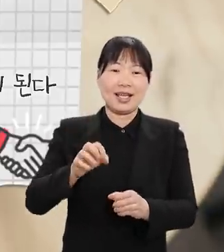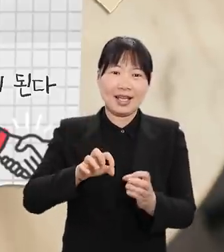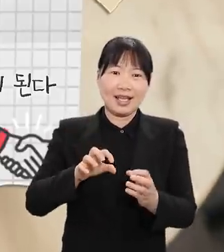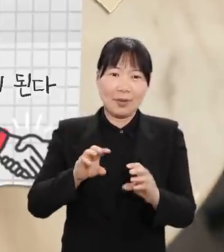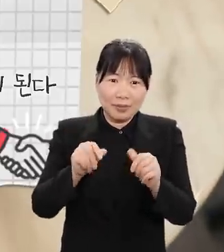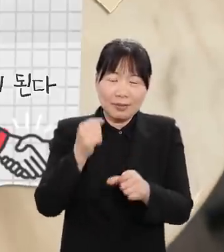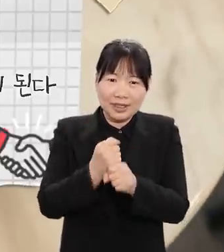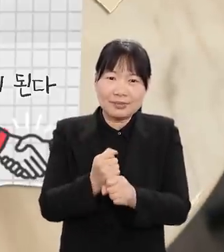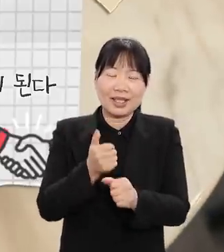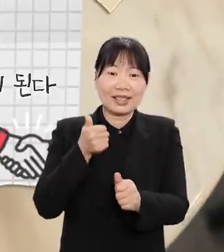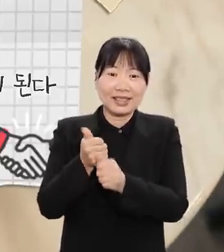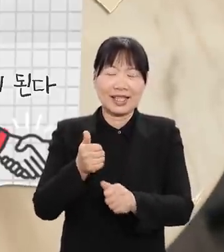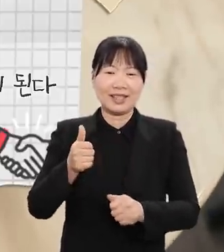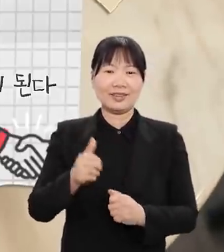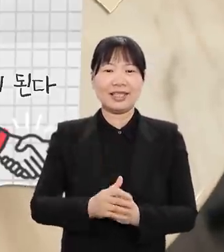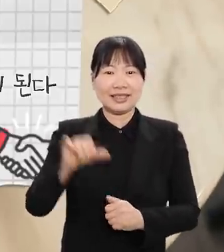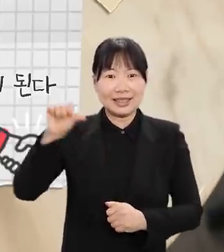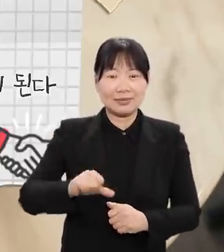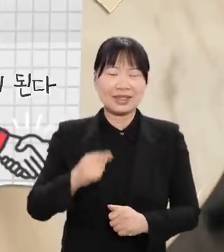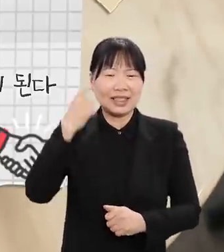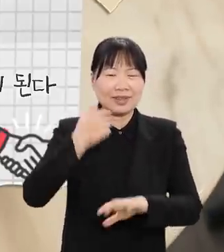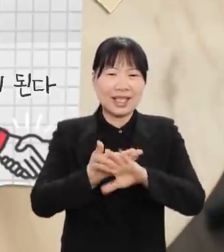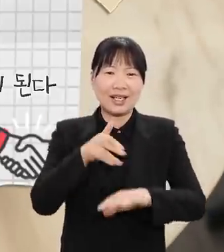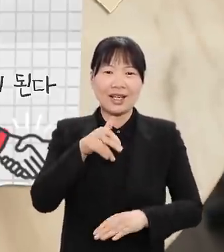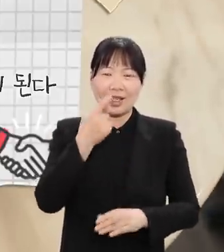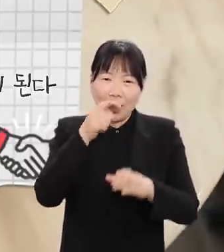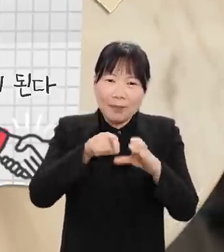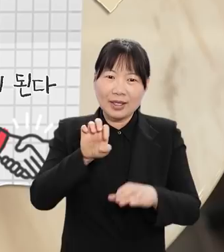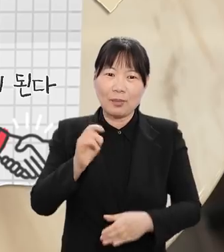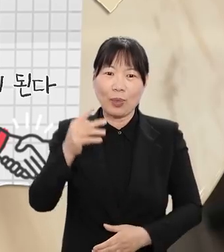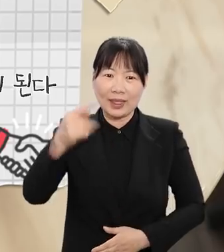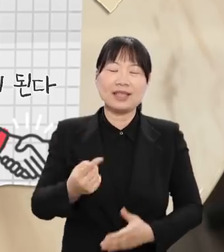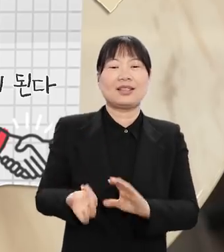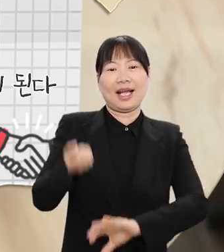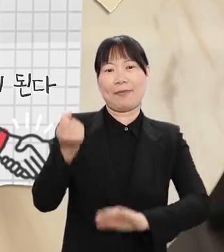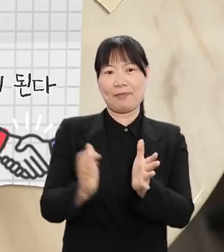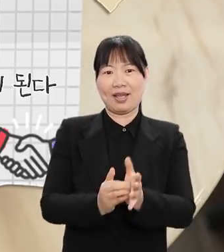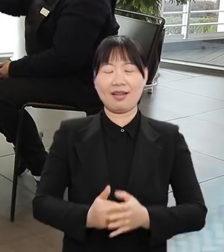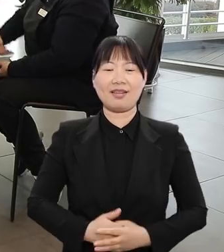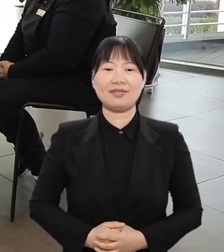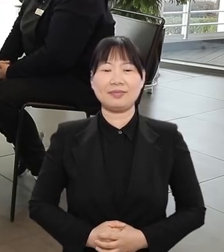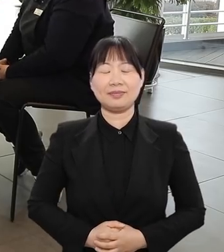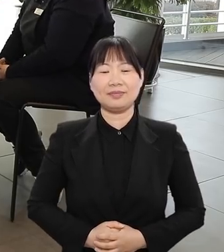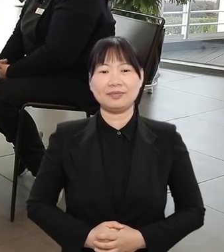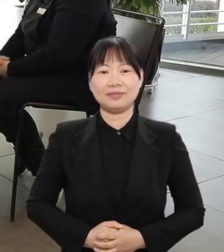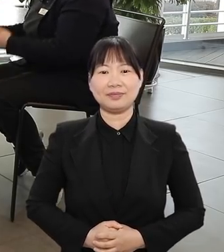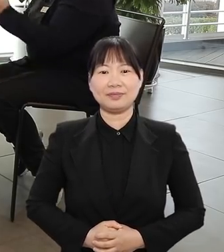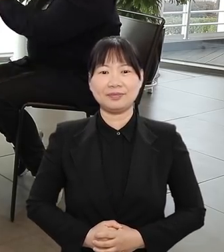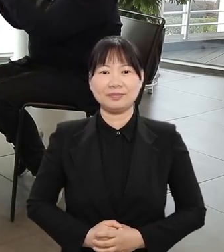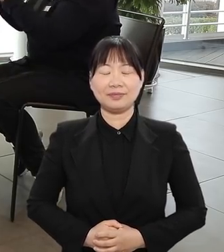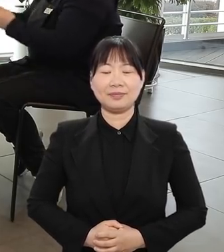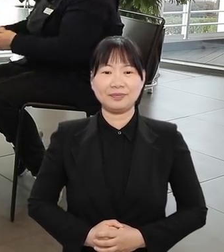팀이 승리. 진 팀은 느낌이 살짝 다른 커피 코트를 획득하게 된다.